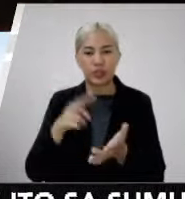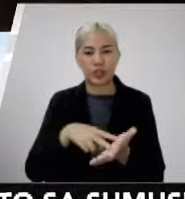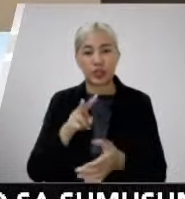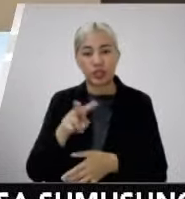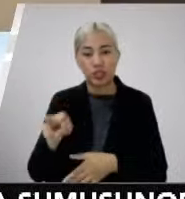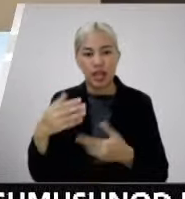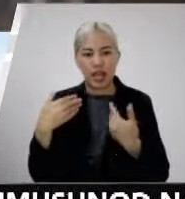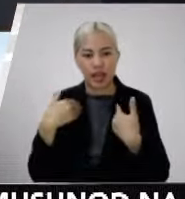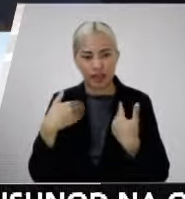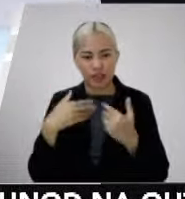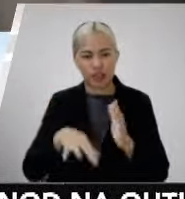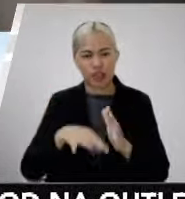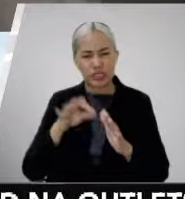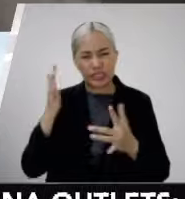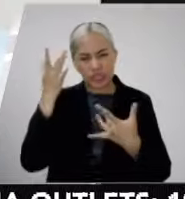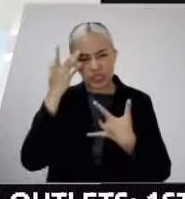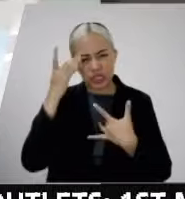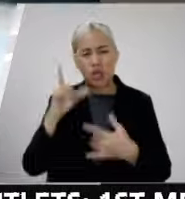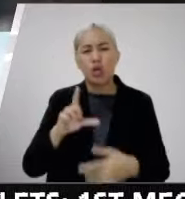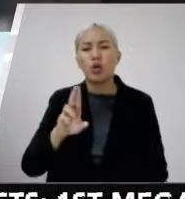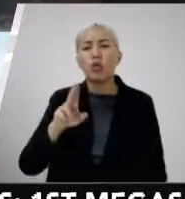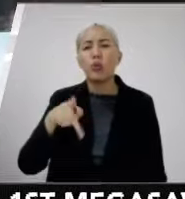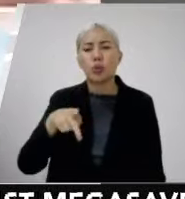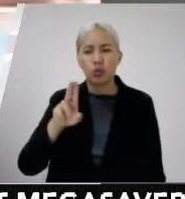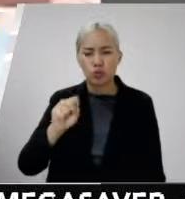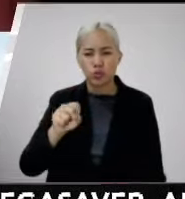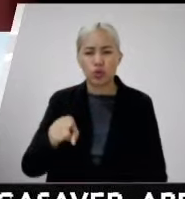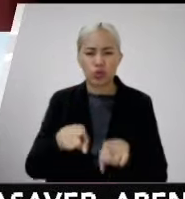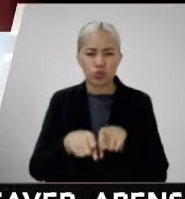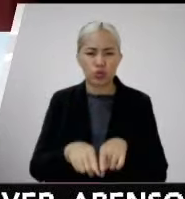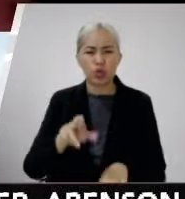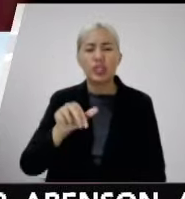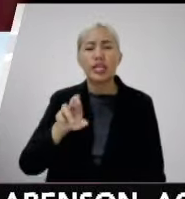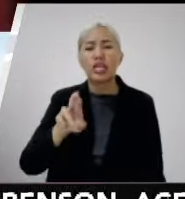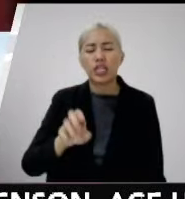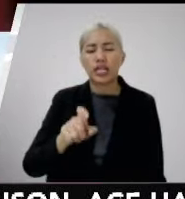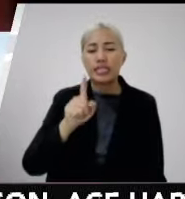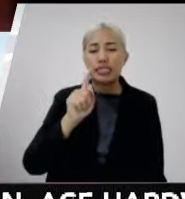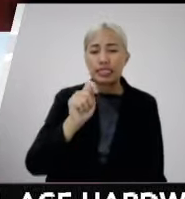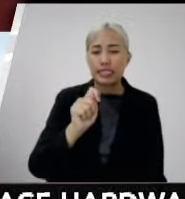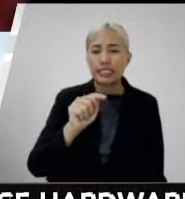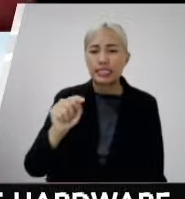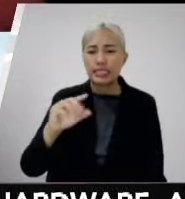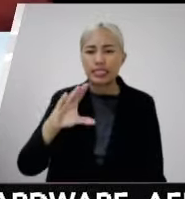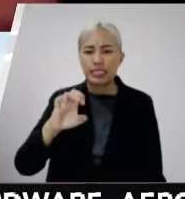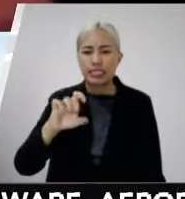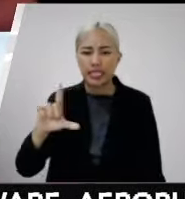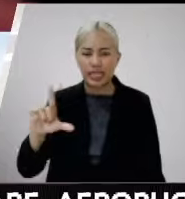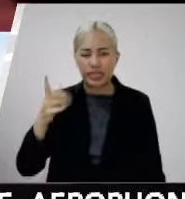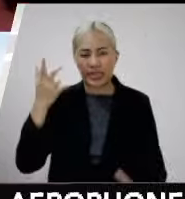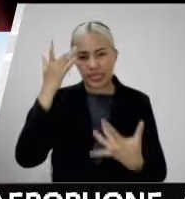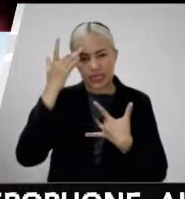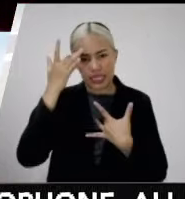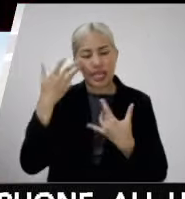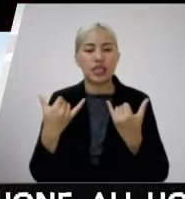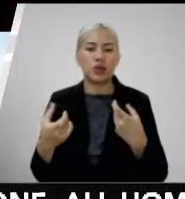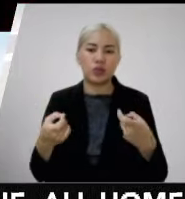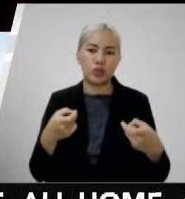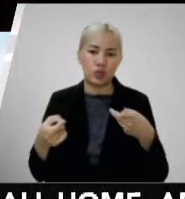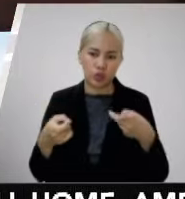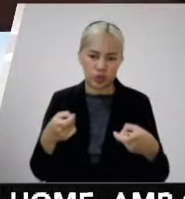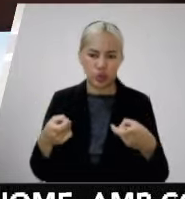na lupus at rare T-cell lymphoproliferative disorder. Sa ngayon, under control na raw ang kanyang sakit.